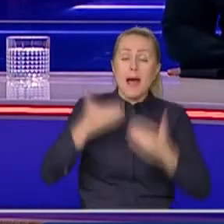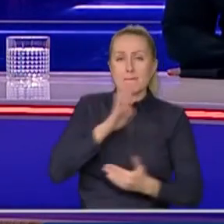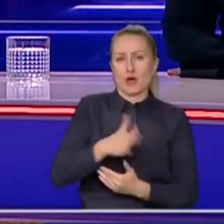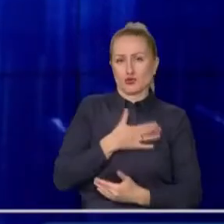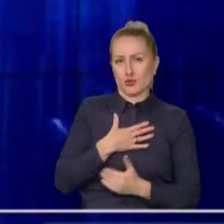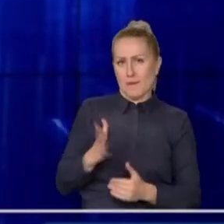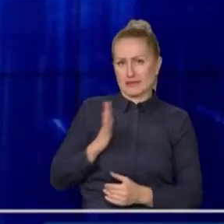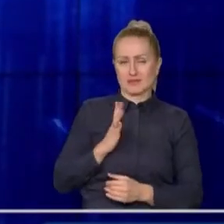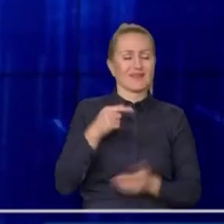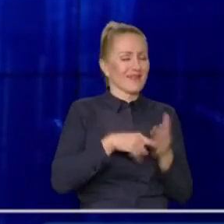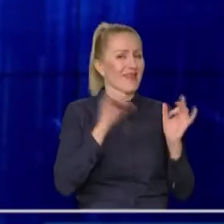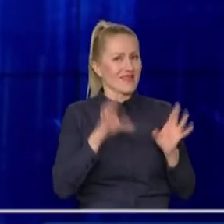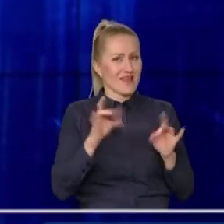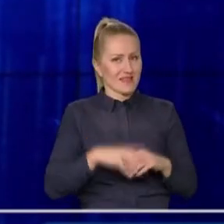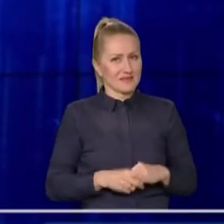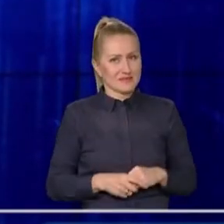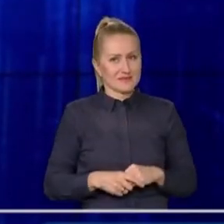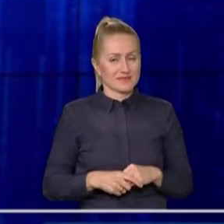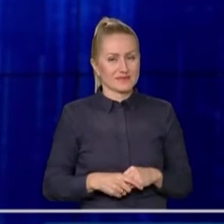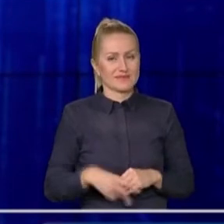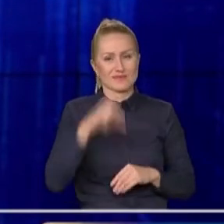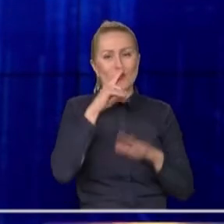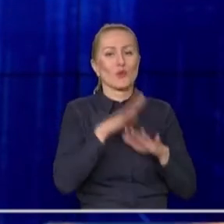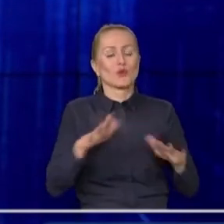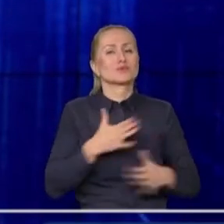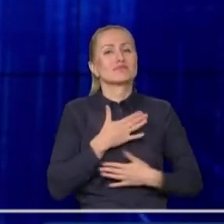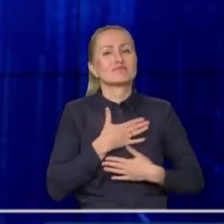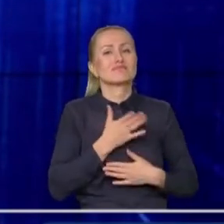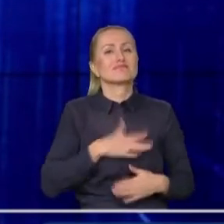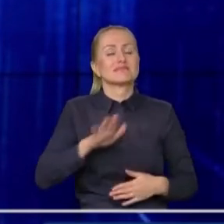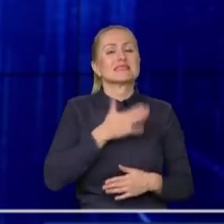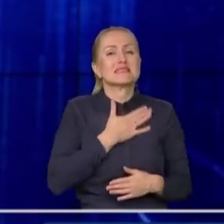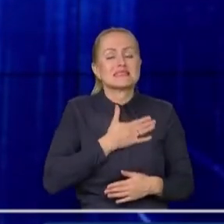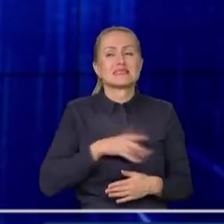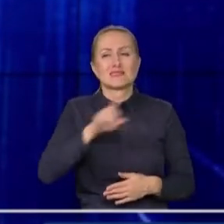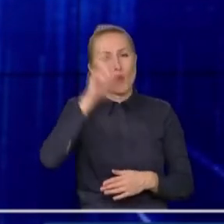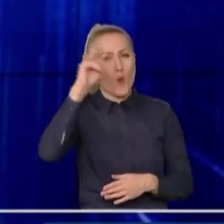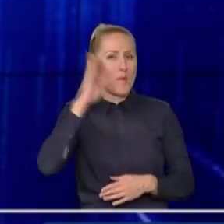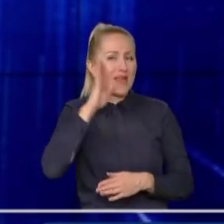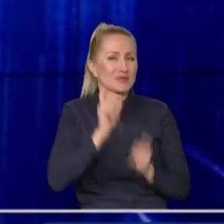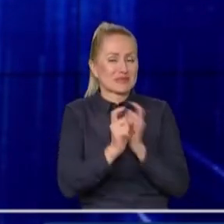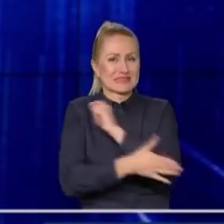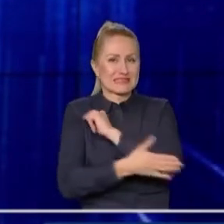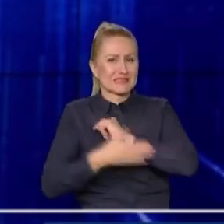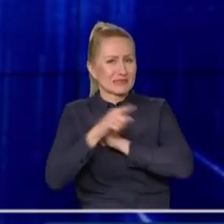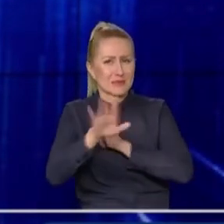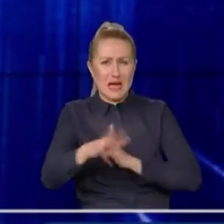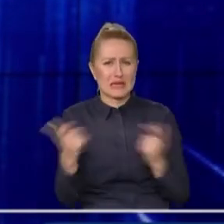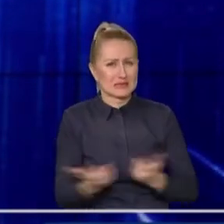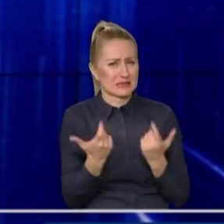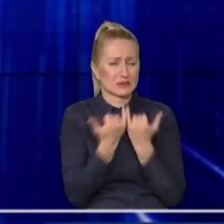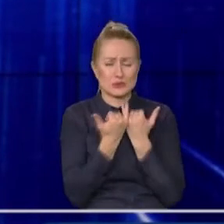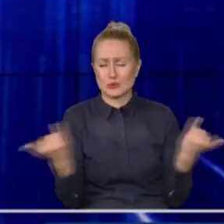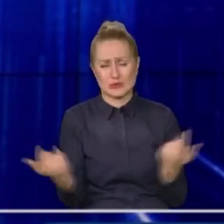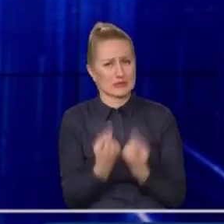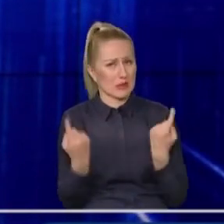bezpiecznie. Zdecydowanie tak. Naprawdę objawów sympatii od mieszkańców tych terenów przygranicznych, którzy są narażeni na różnego typu